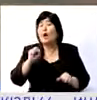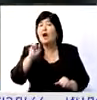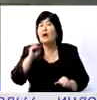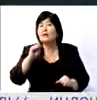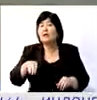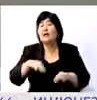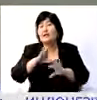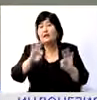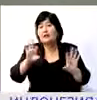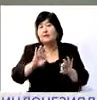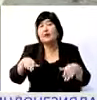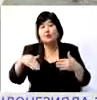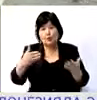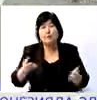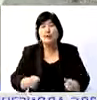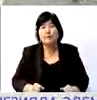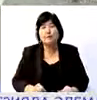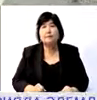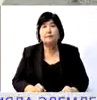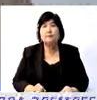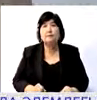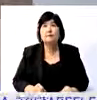талаптары түсіндірілуде.